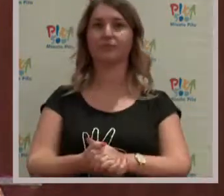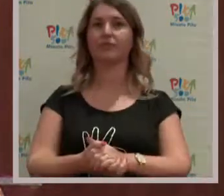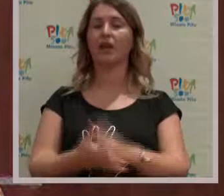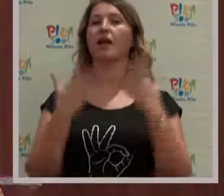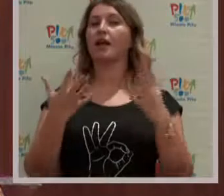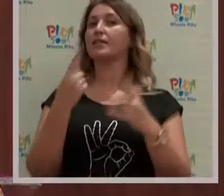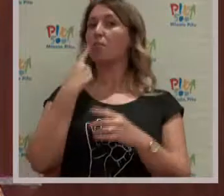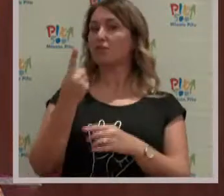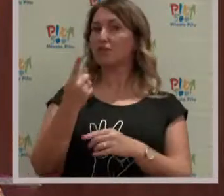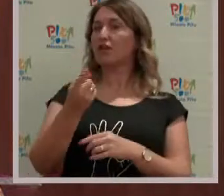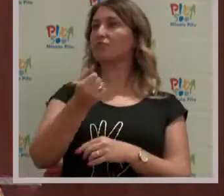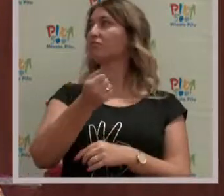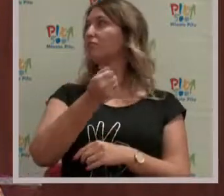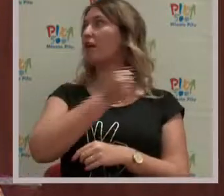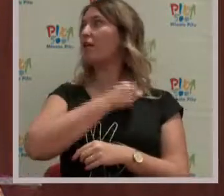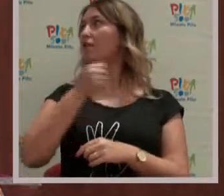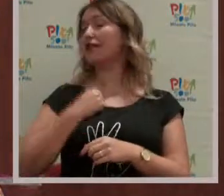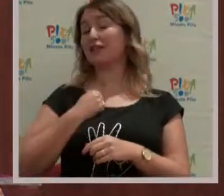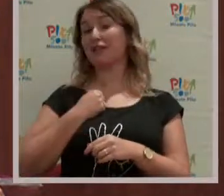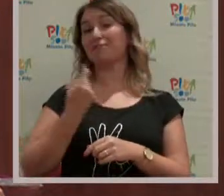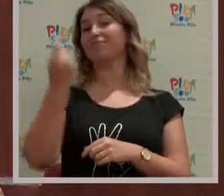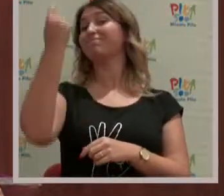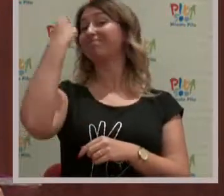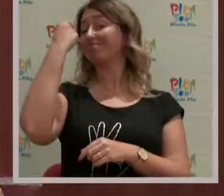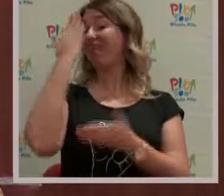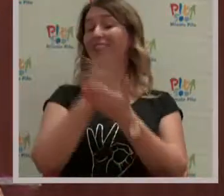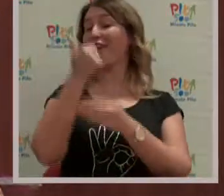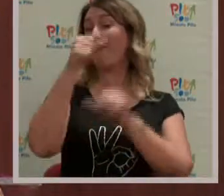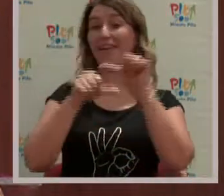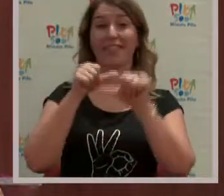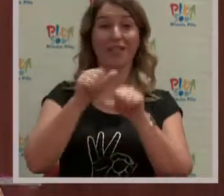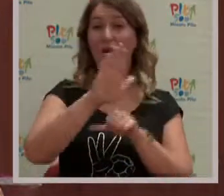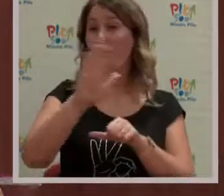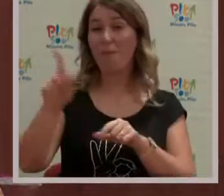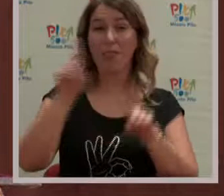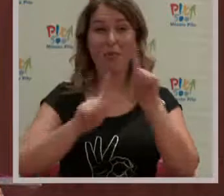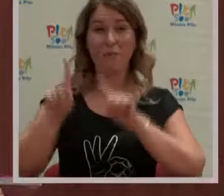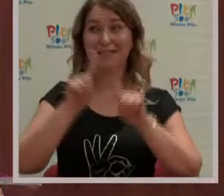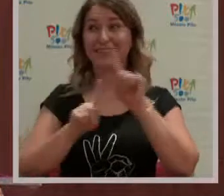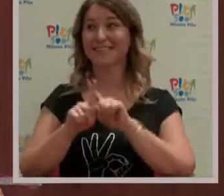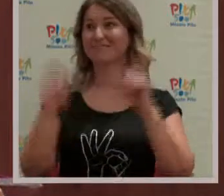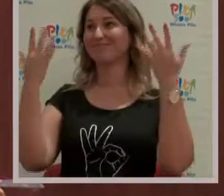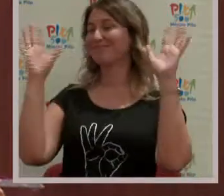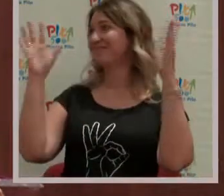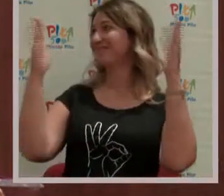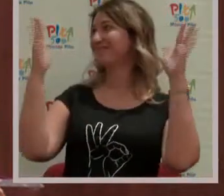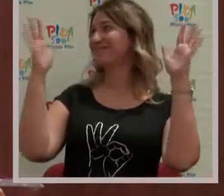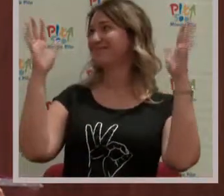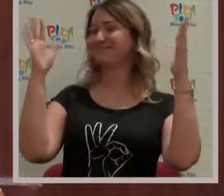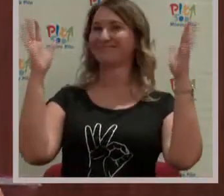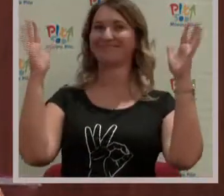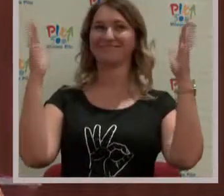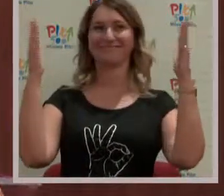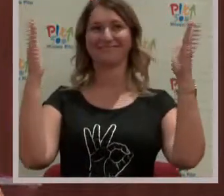powiedzieć, że Warszawa zrobiła to dopiero w zeszłym roku, a wy daliście przykład całej Polsce, żeby to robić. Także tym